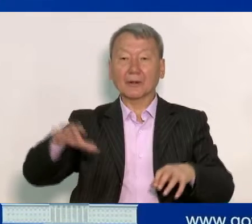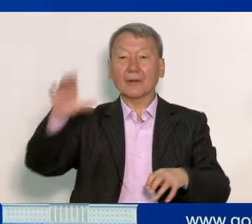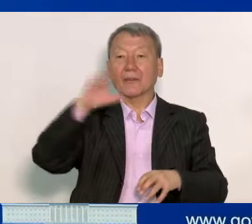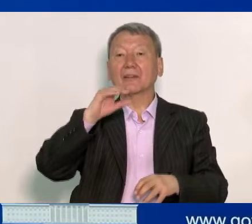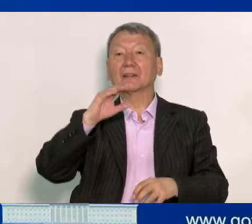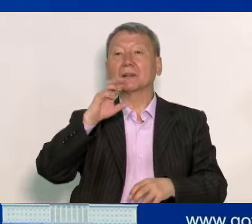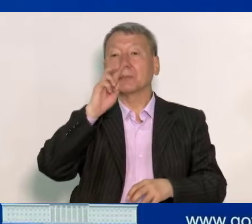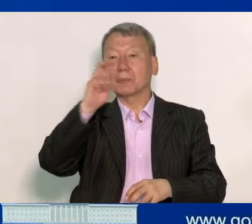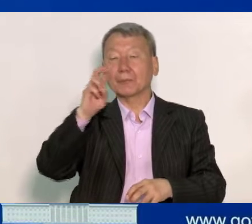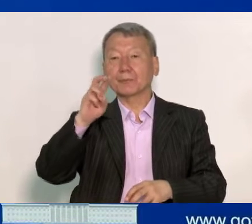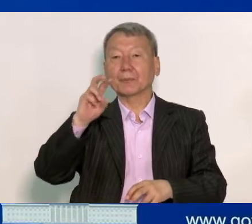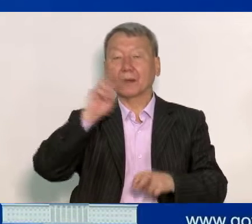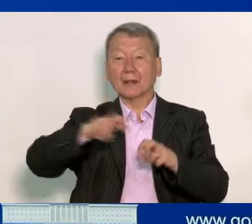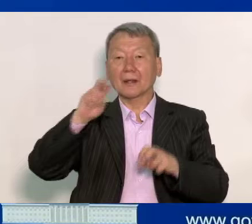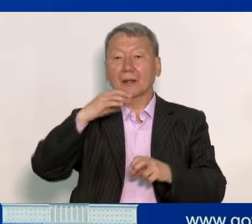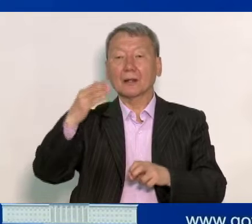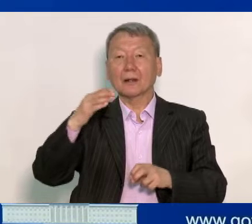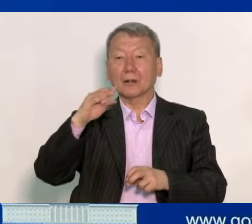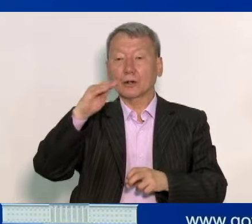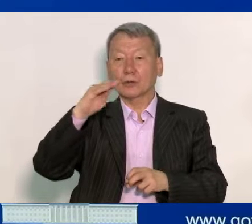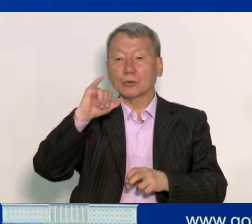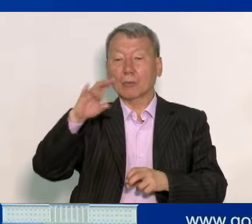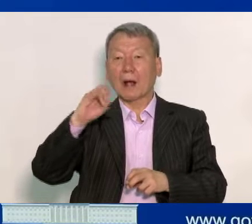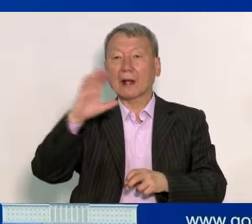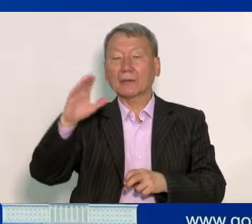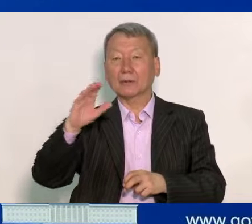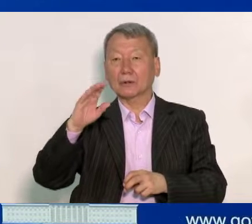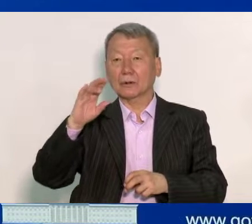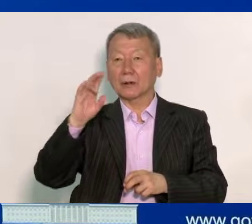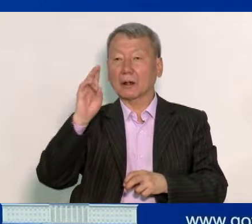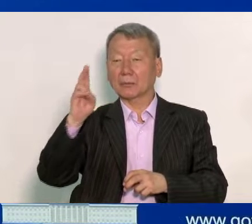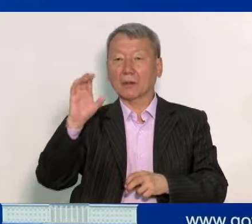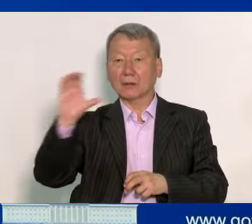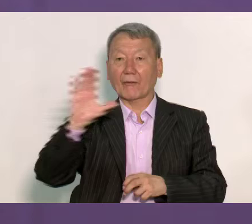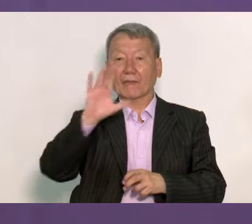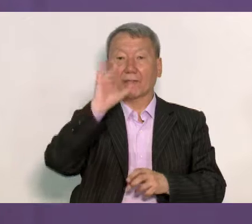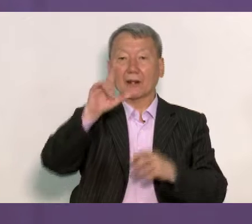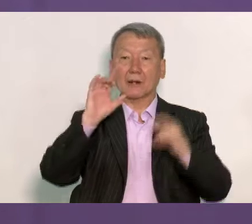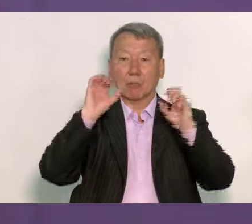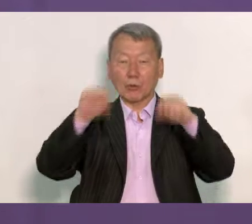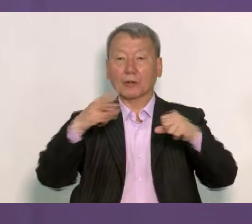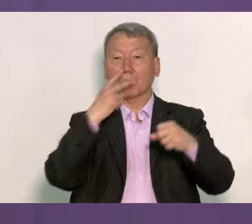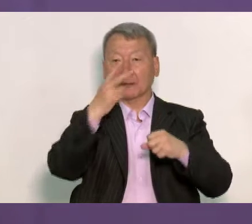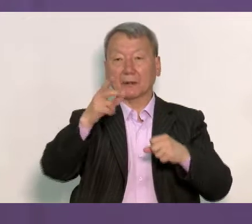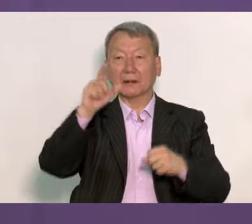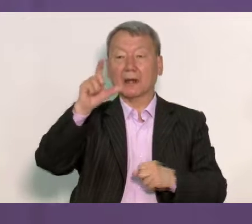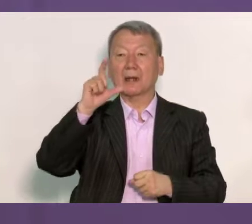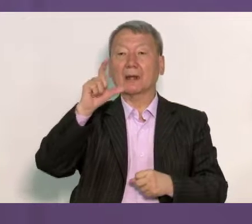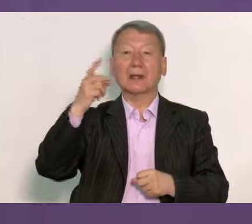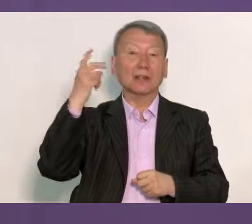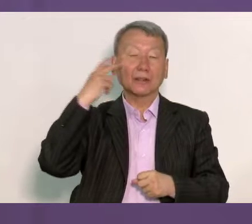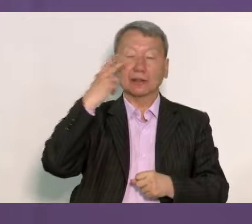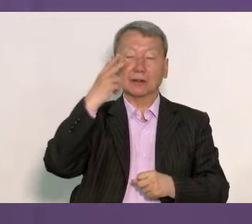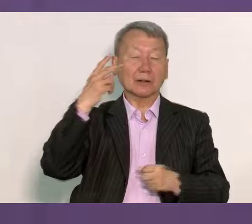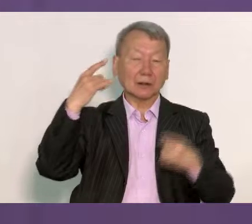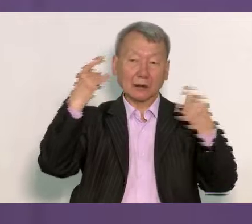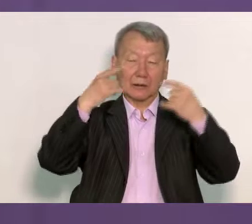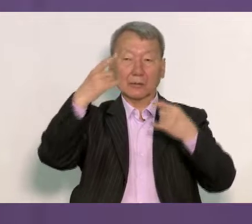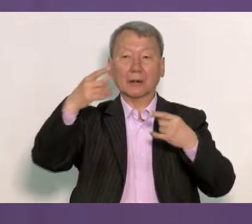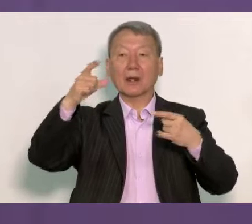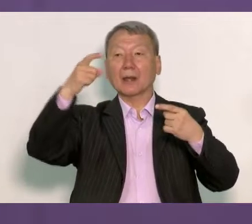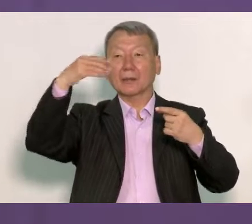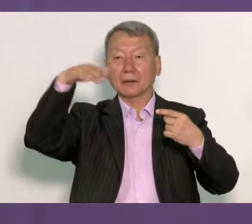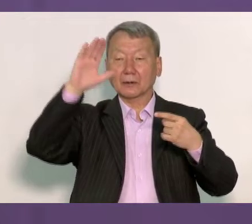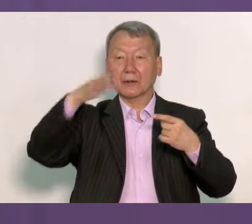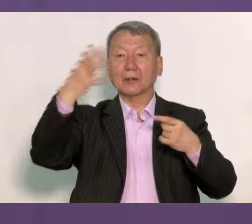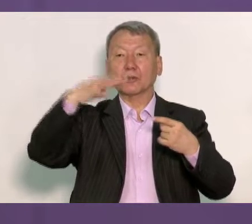ветеринарной и фитосанитарной безопасности Жумаканов Калысбек Туратбекович. Прямой эфир брифинга вы можете посмотреть и услышать на телеканалах ЛТР,